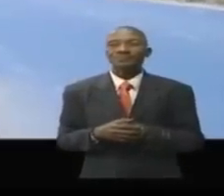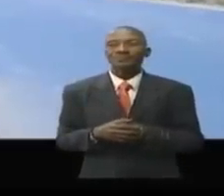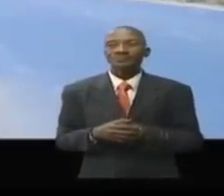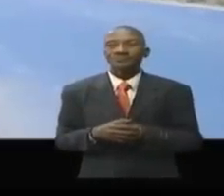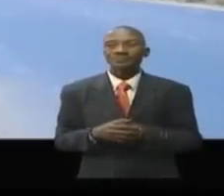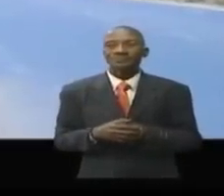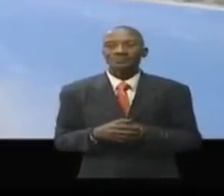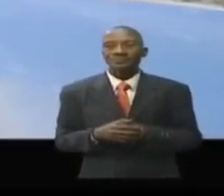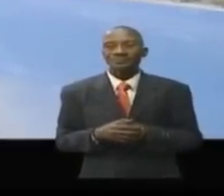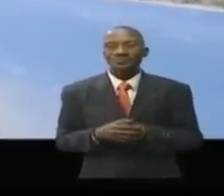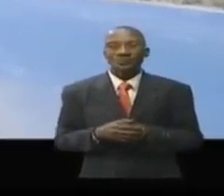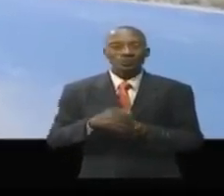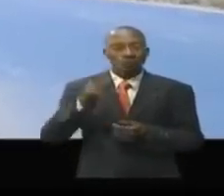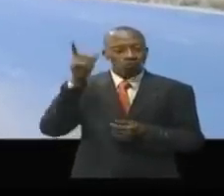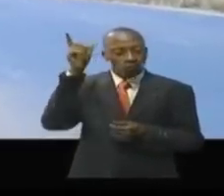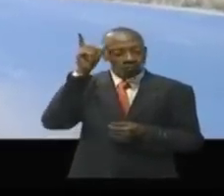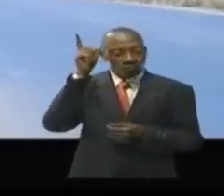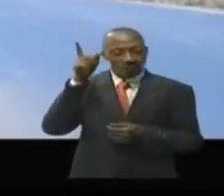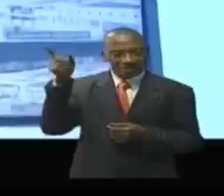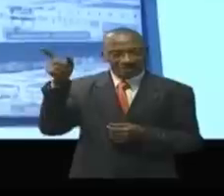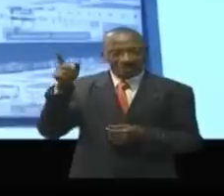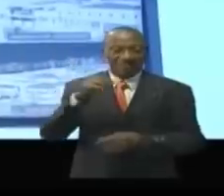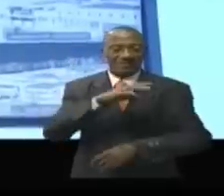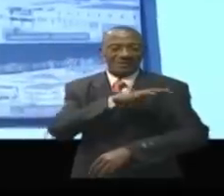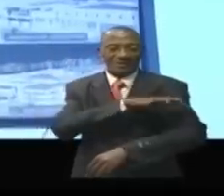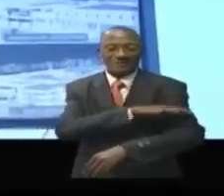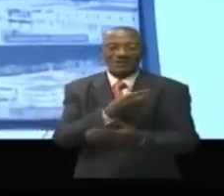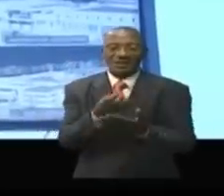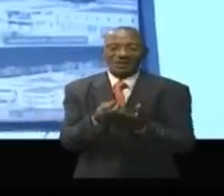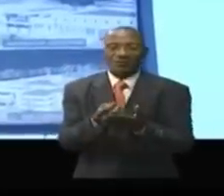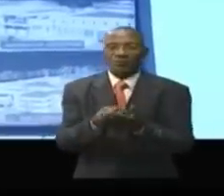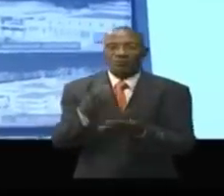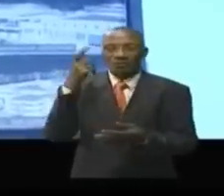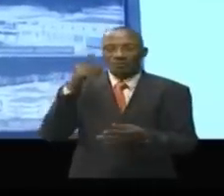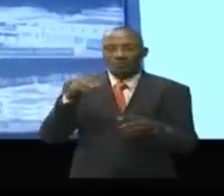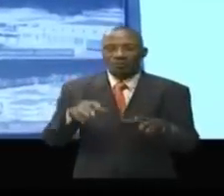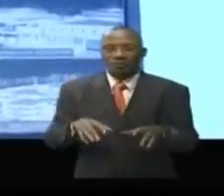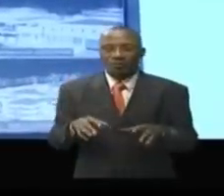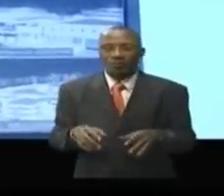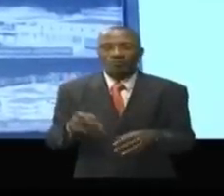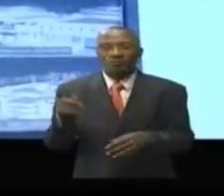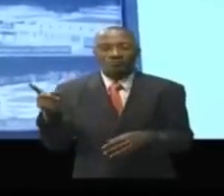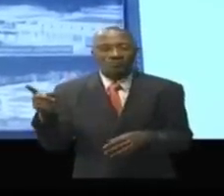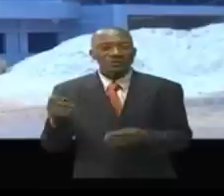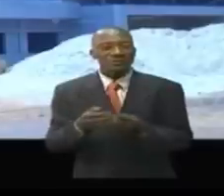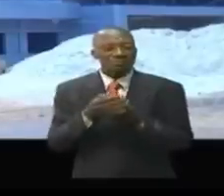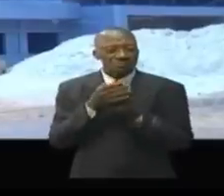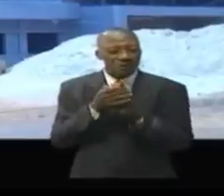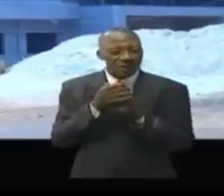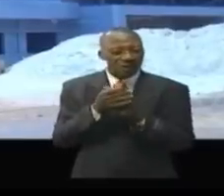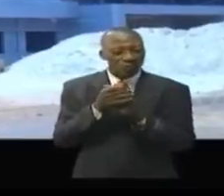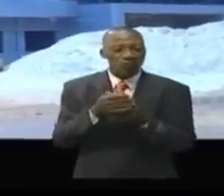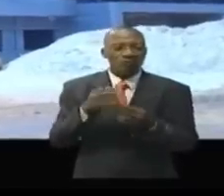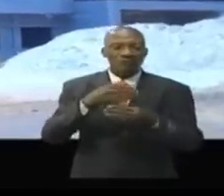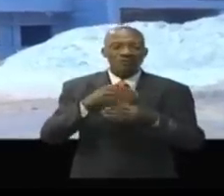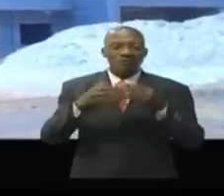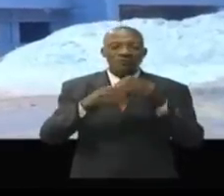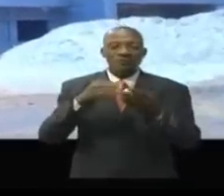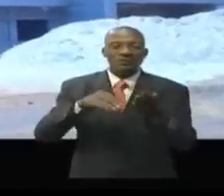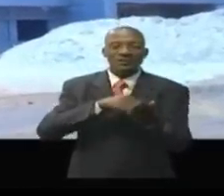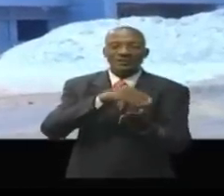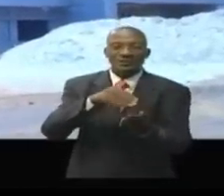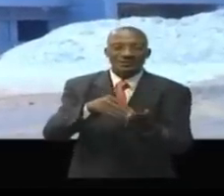Lubumbashi, capitale économique de la République démocratique du Congo, sera bientôt dotée d'un centre orthopédique régional